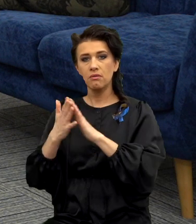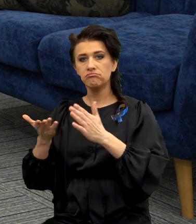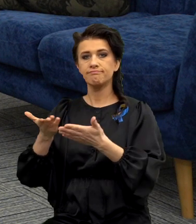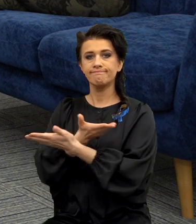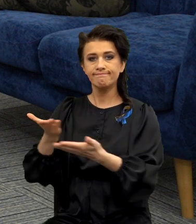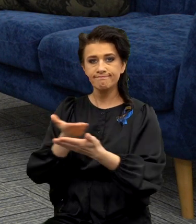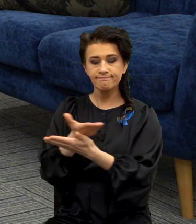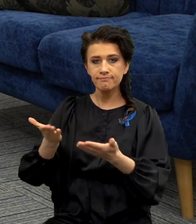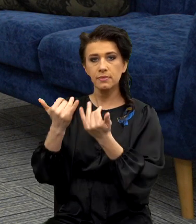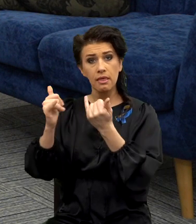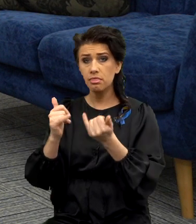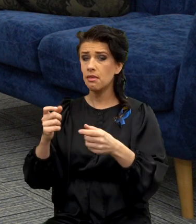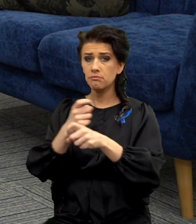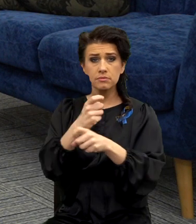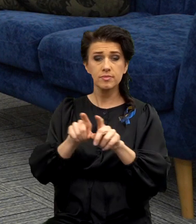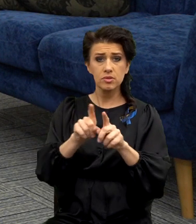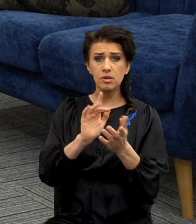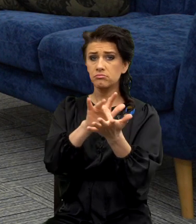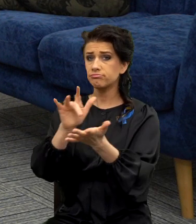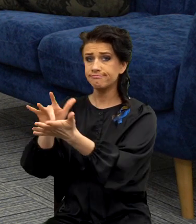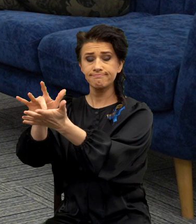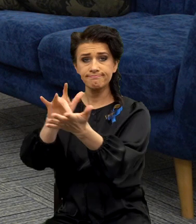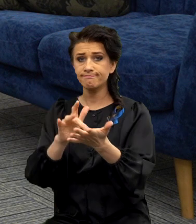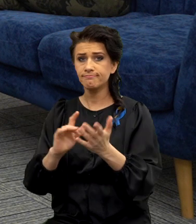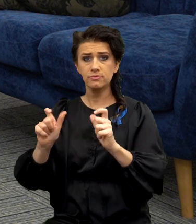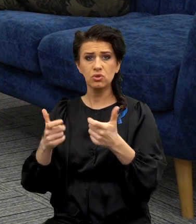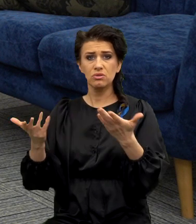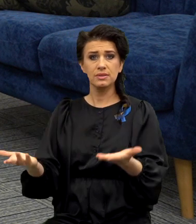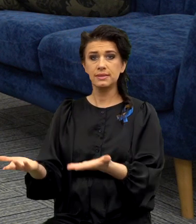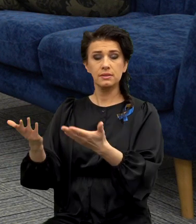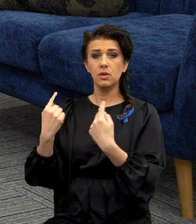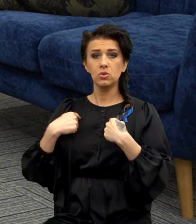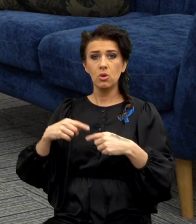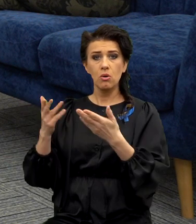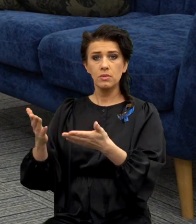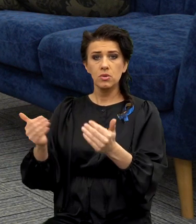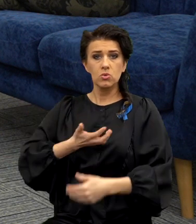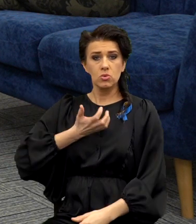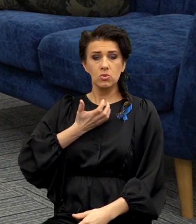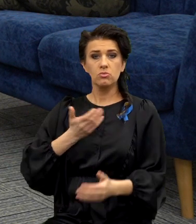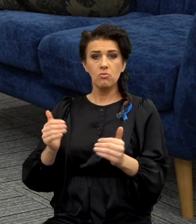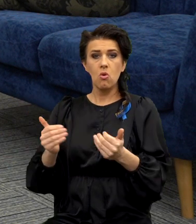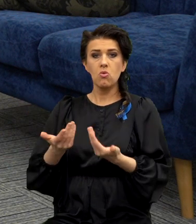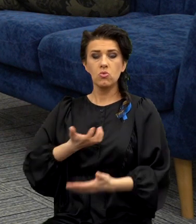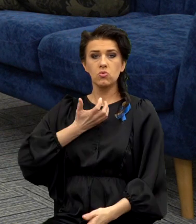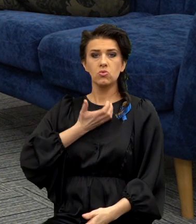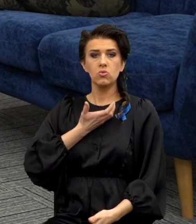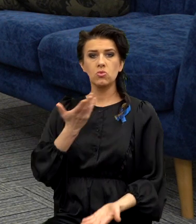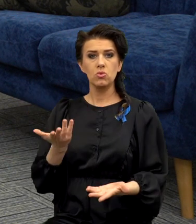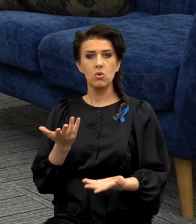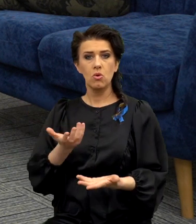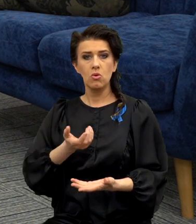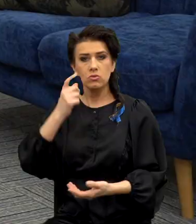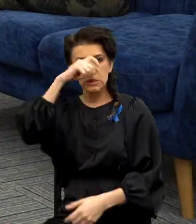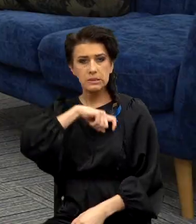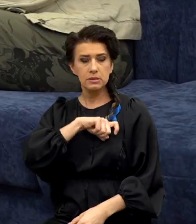z innymi krajami. Co się dzieje? Co takie osoby mogą czuć? W jakim są stanie? Jak moglibyśmy spróbować lepiej